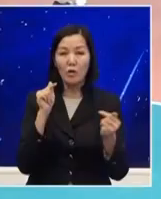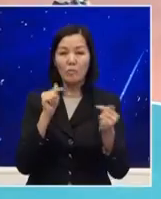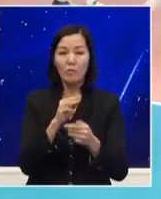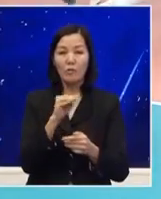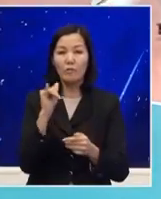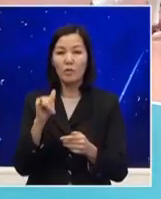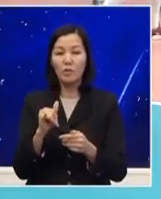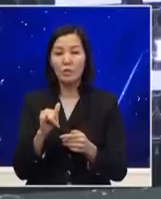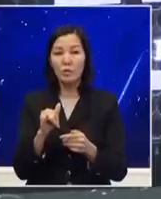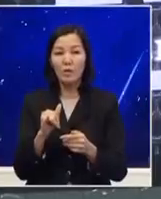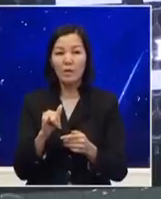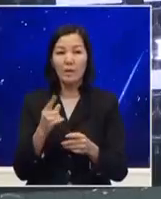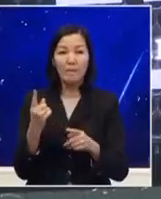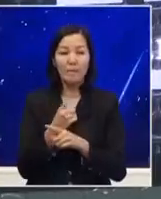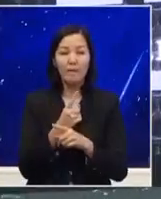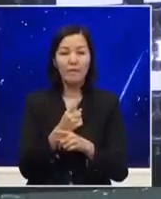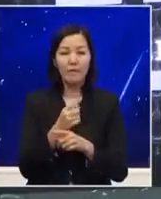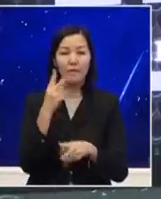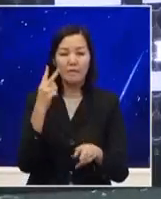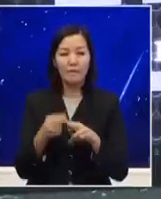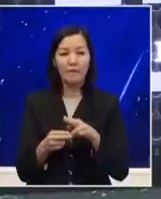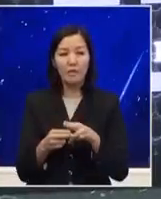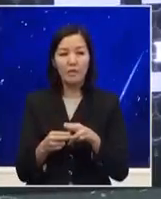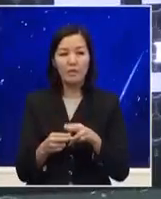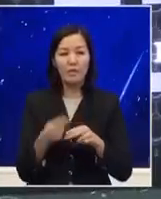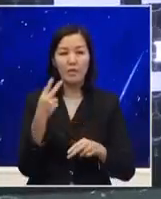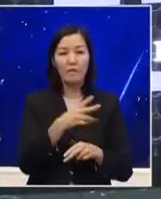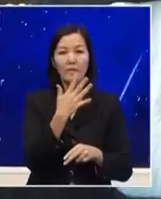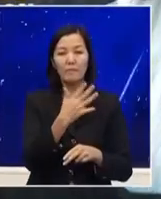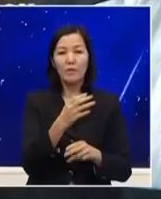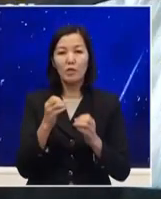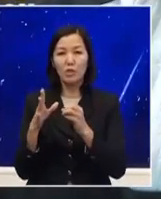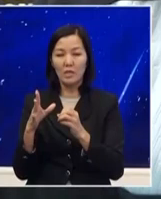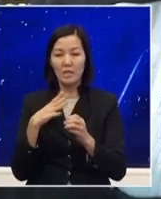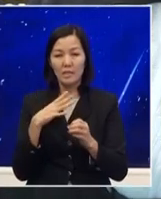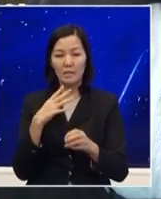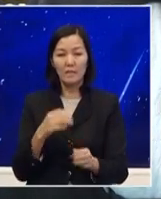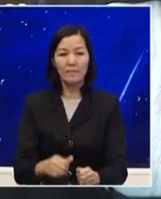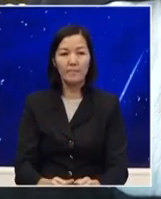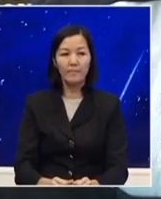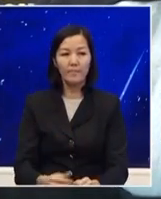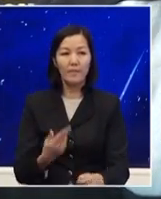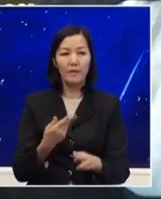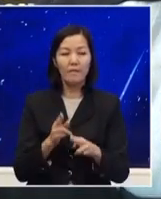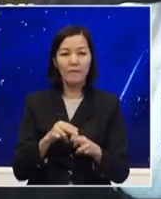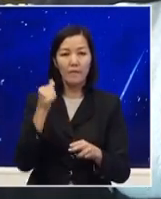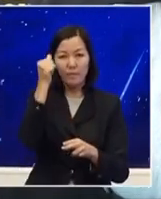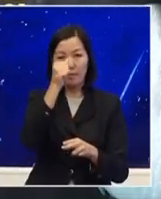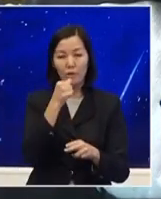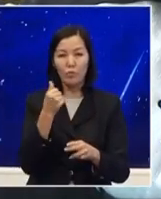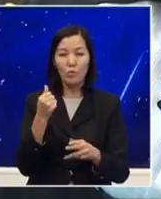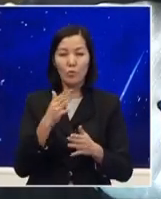несколько классов выше. Первую партию ЖТСУ завершили с разгромным счетом 25-14. В этом году мы совсем омолодили